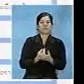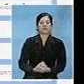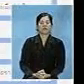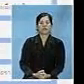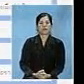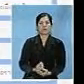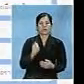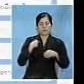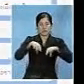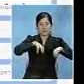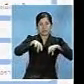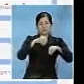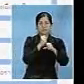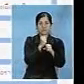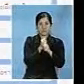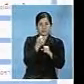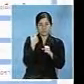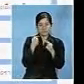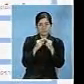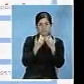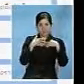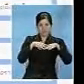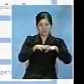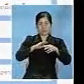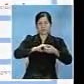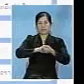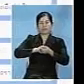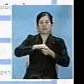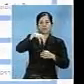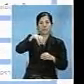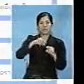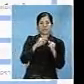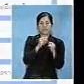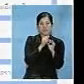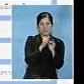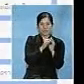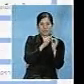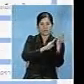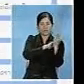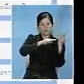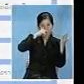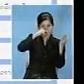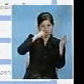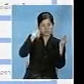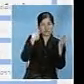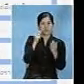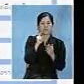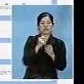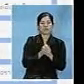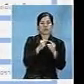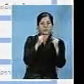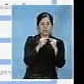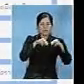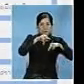มีการดำเนินการที่เราได้ประสานงานร่วมมือกับธนาคารประเทศไทยนะครับเพื่อที่จะให้สามารถติดตามควบคุ